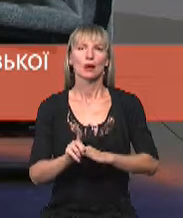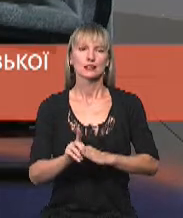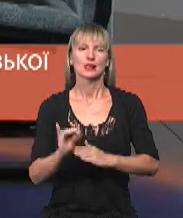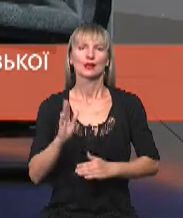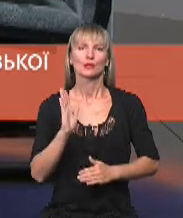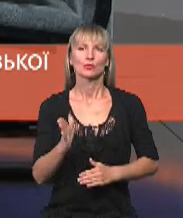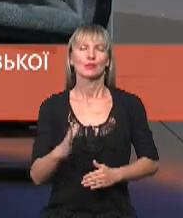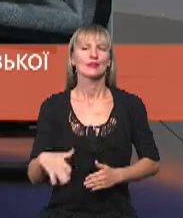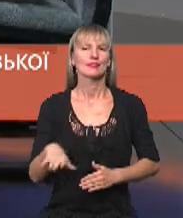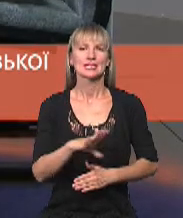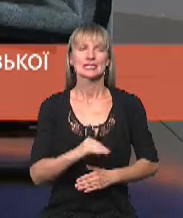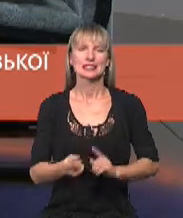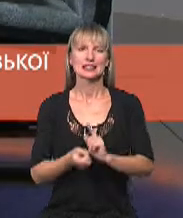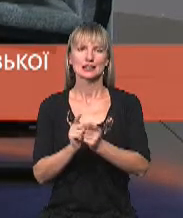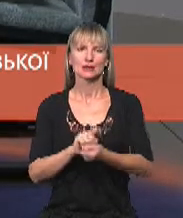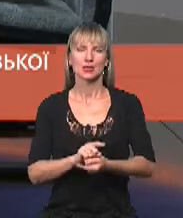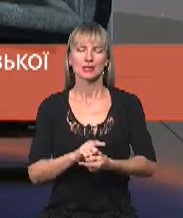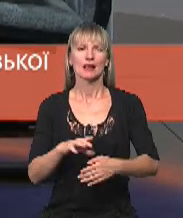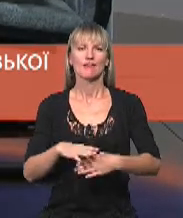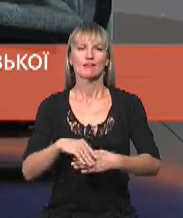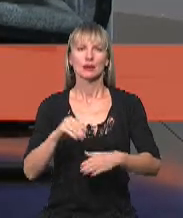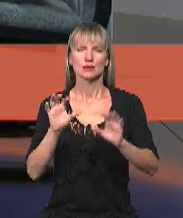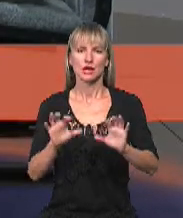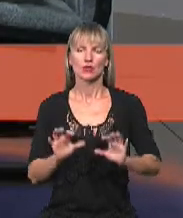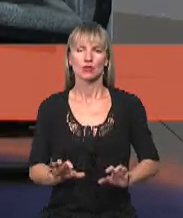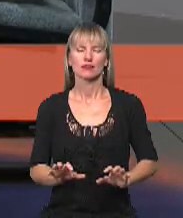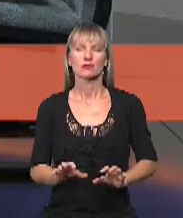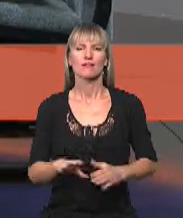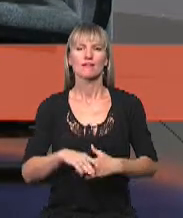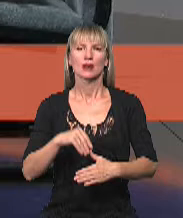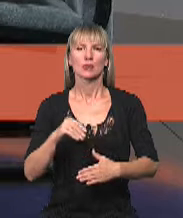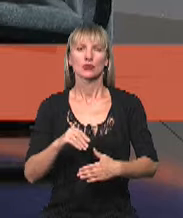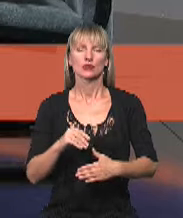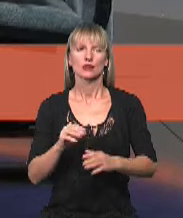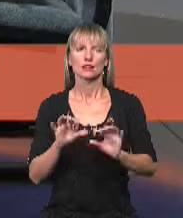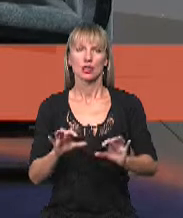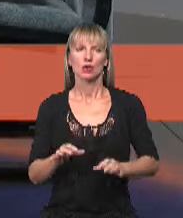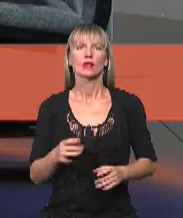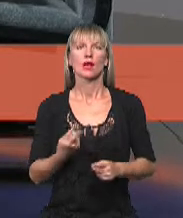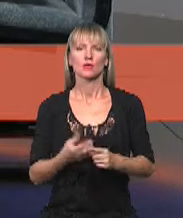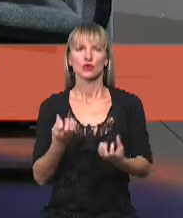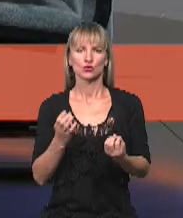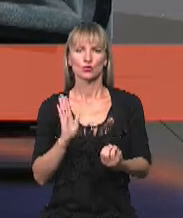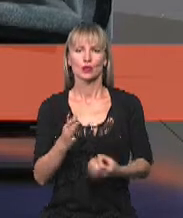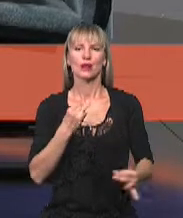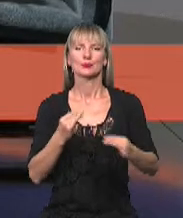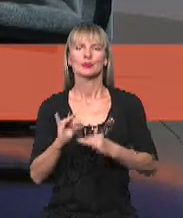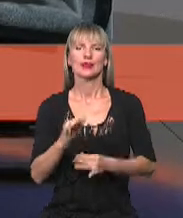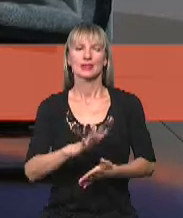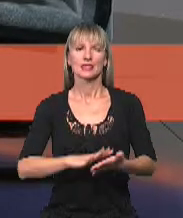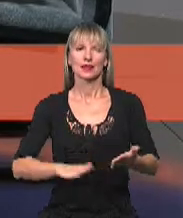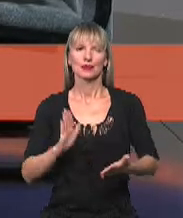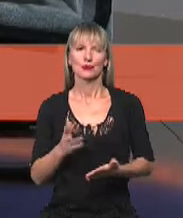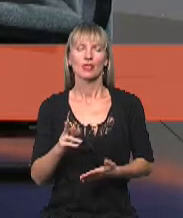базисом і буде ці зміни виборчого законодавства, виборчого кодексу, про це ще теж поговоримо, а вже далі піде